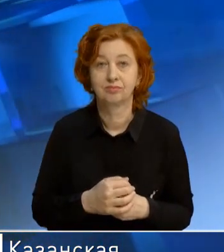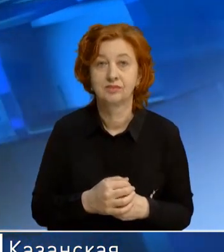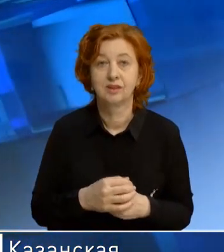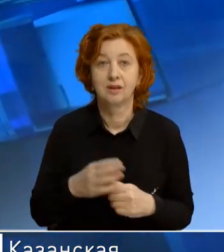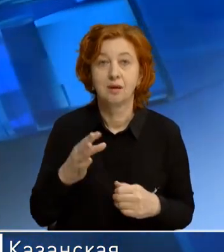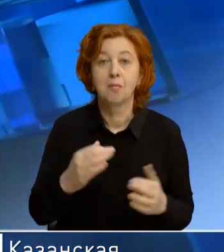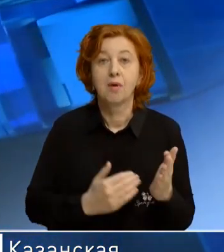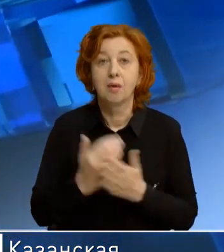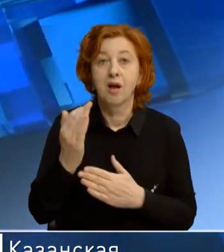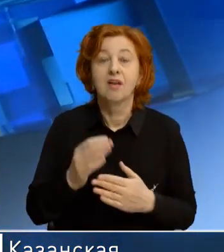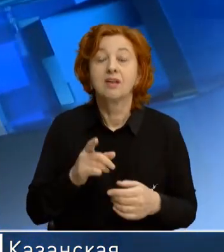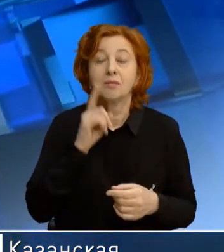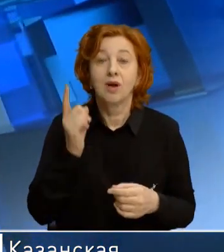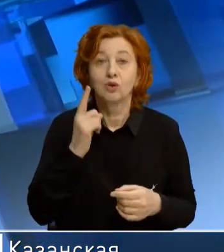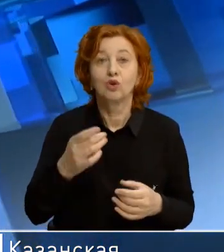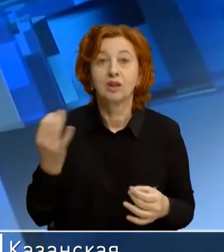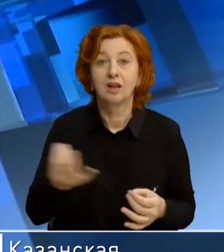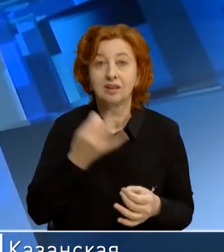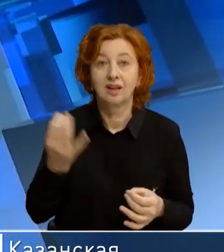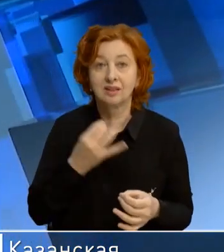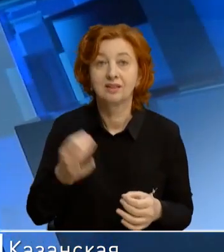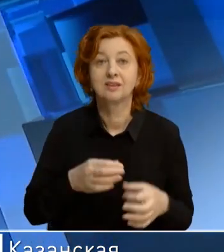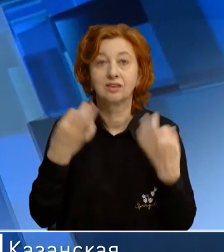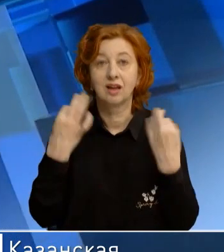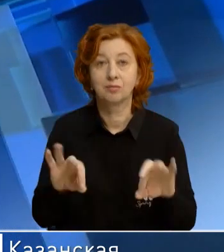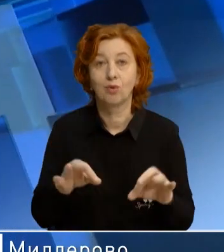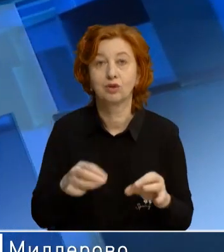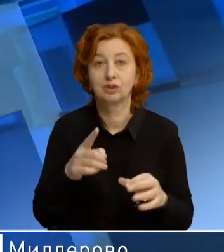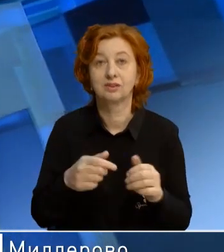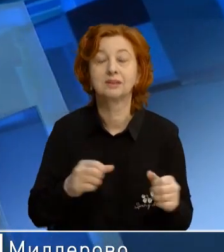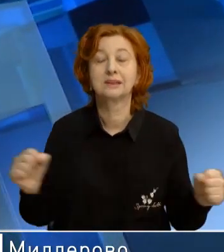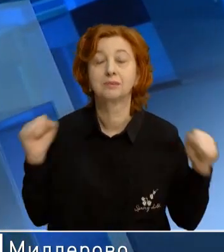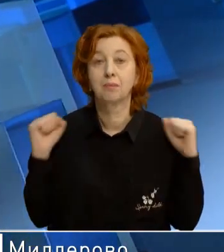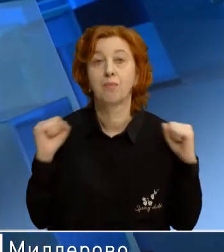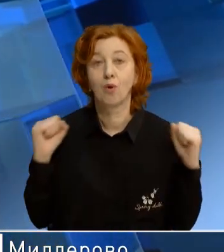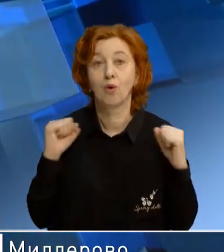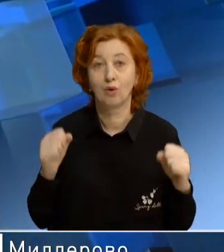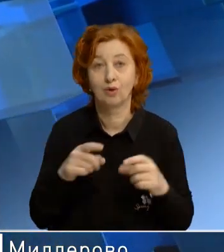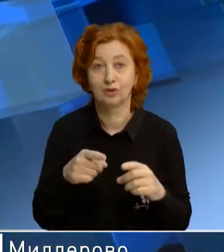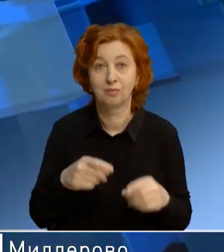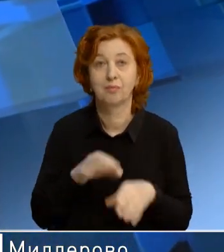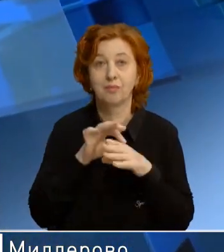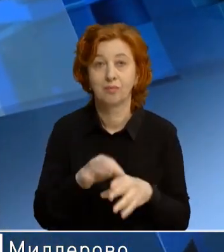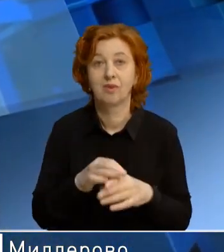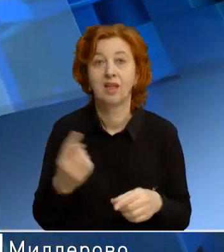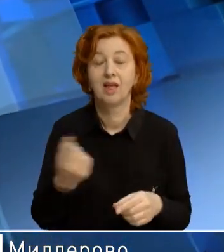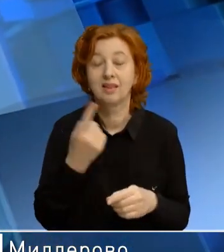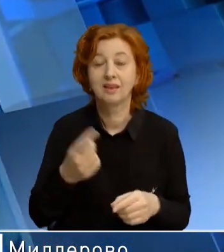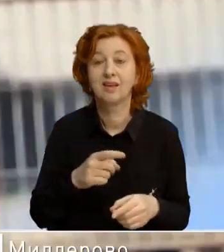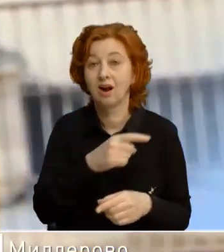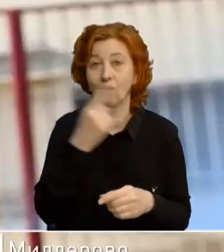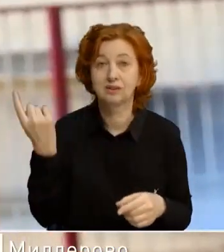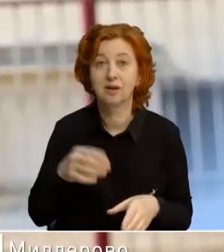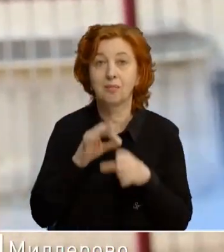Повысить интерес молодежи к плаванию и расширить доступность занятий водными видами спорта. В федеральном проекте «Единая Россия и новая школа»